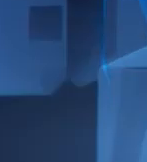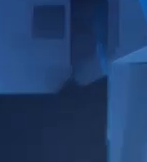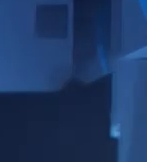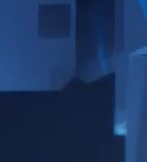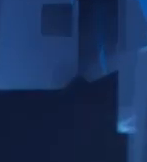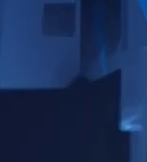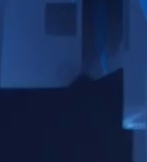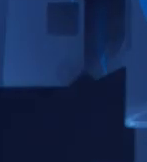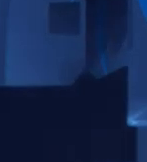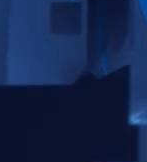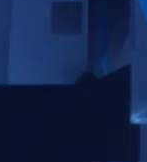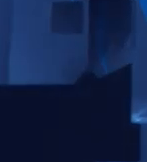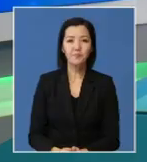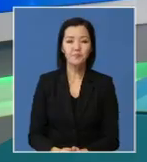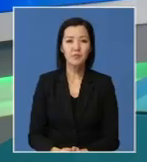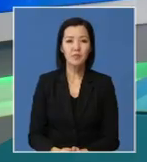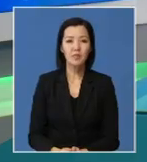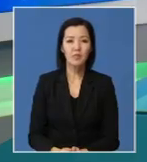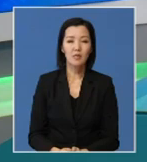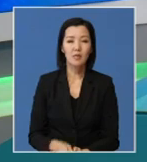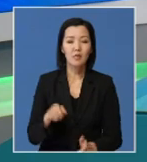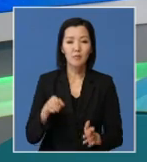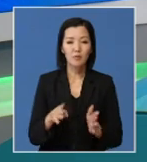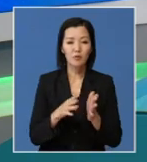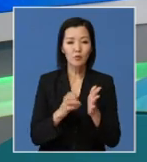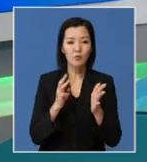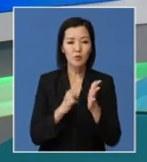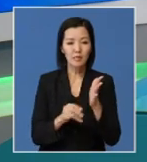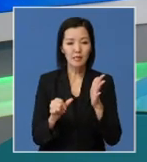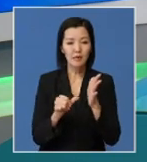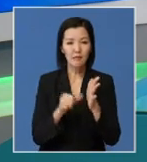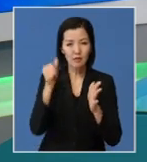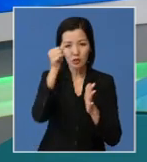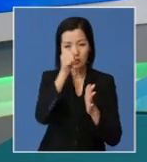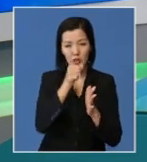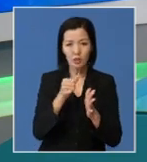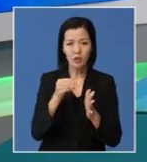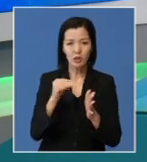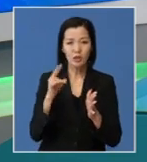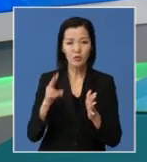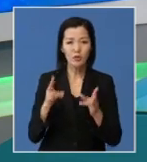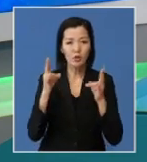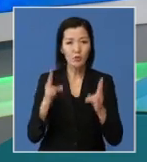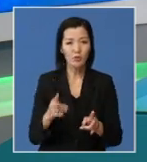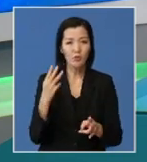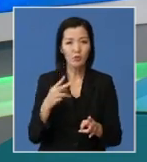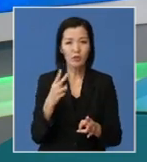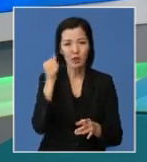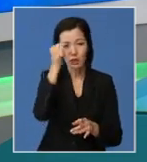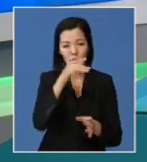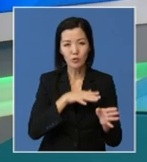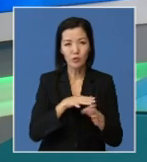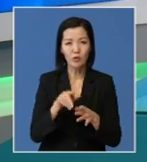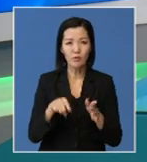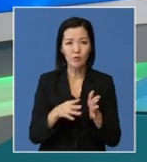арнасы, Талдықорған. Кеңес одағының шаңырағын шайқалтқан желтоқсан оқиғасына 32 жыл толды. 1986